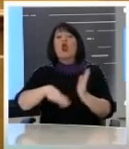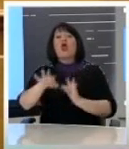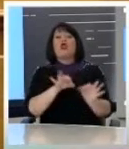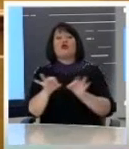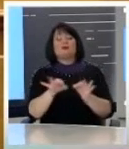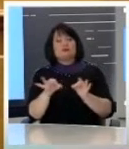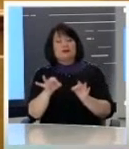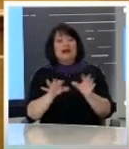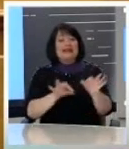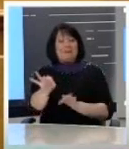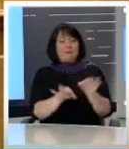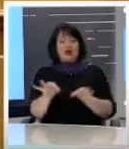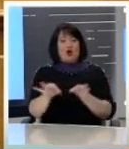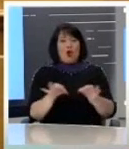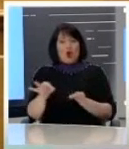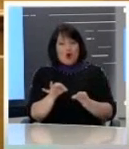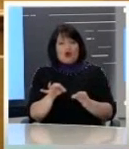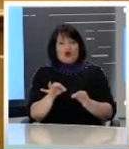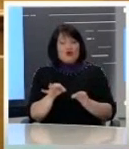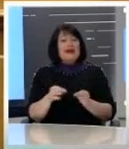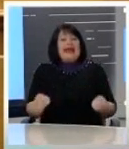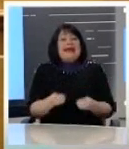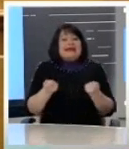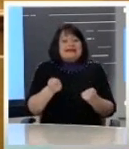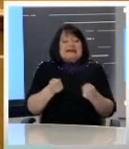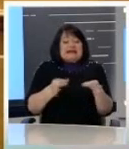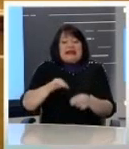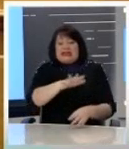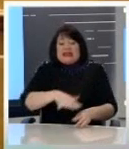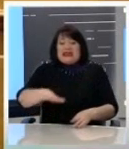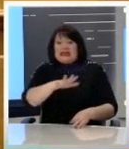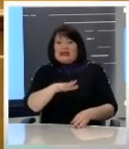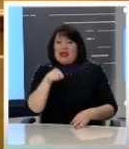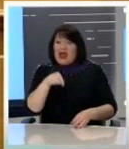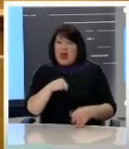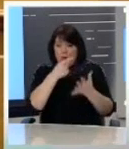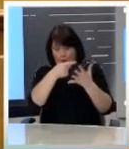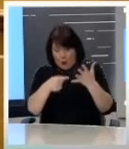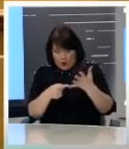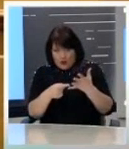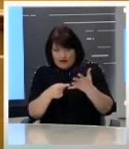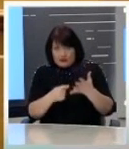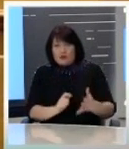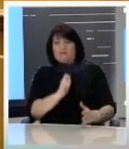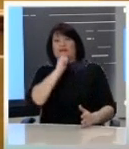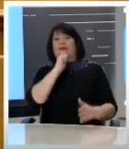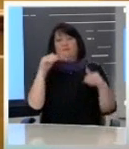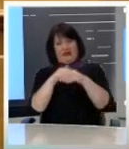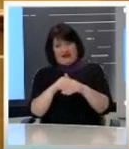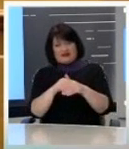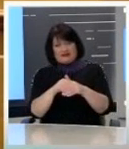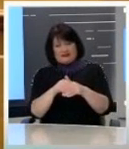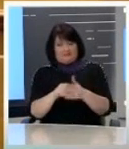σχεδιασμό, χτηματολόγιο και χρήση γης. Τι αντιεπενδυτικό σας φαίνεται σε όλα αυτά? Άρα αυτή